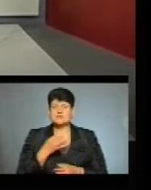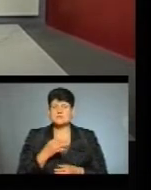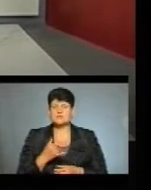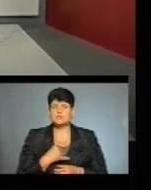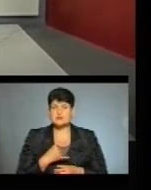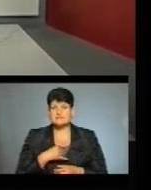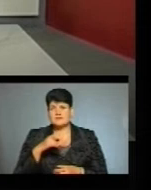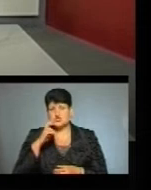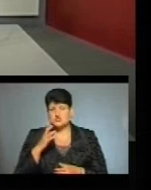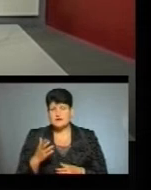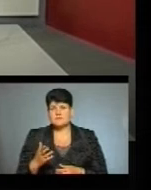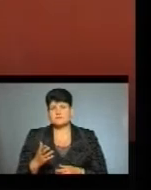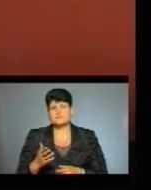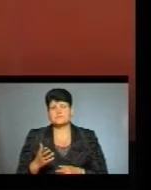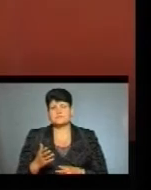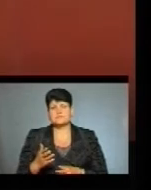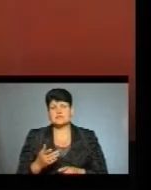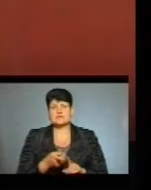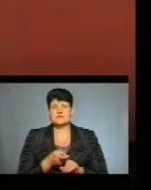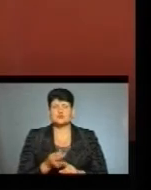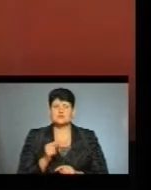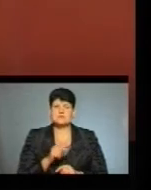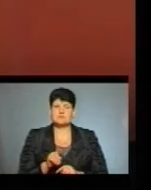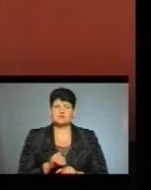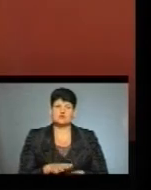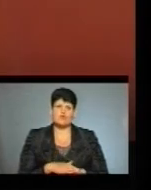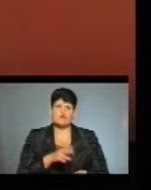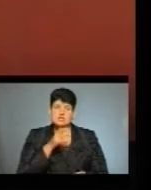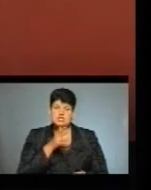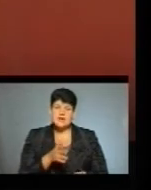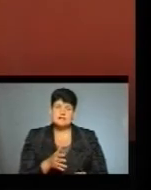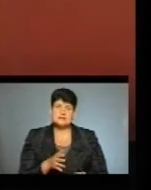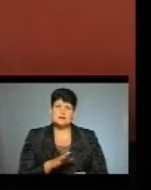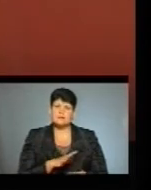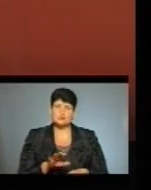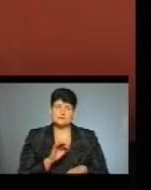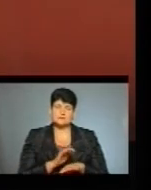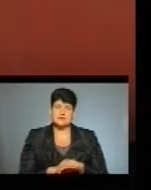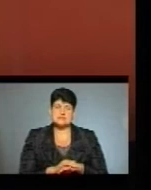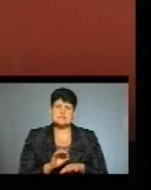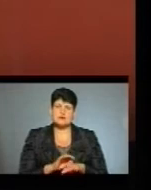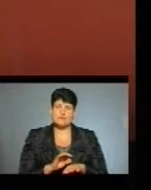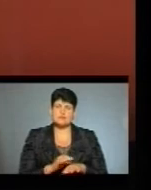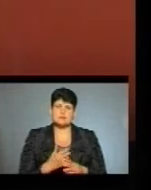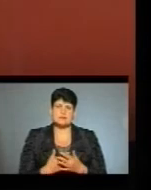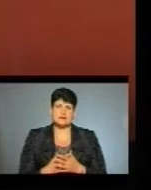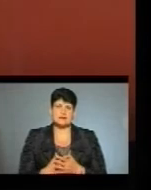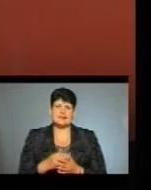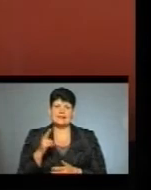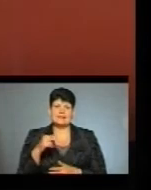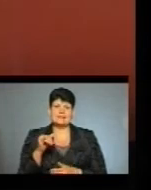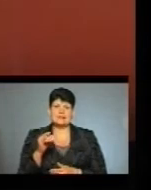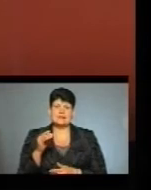в державі, в зв'язку з тим, що довший час не фіксувалося захворювань таких, наприклад, як от на